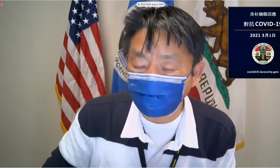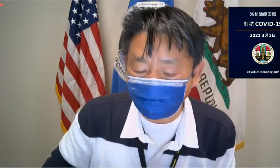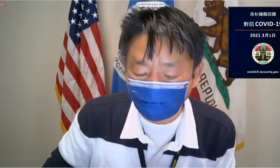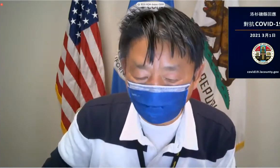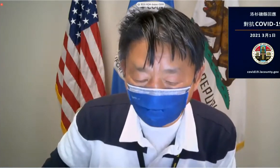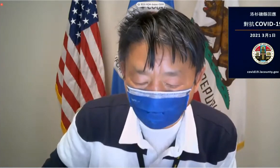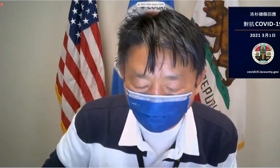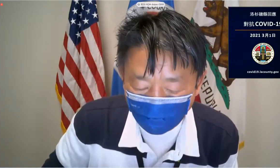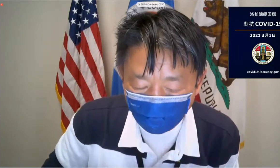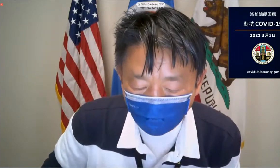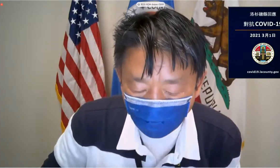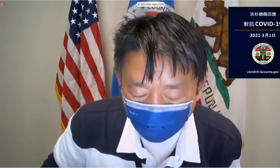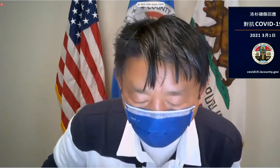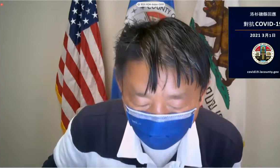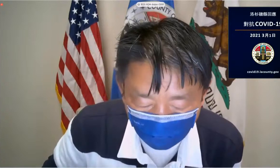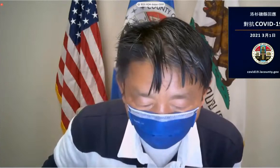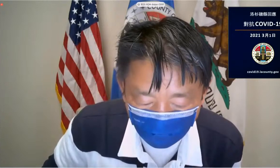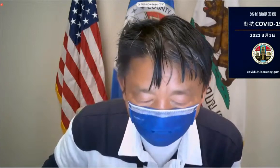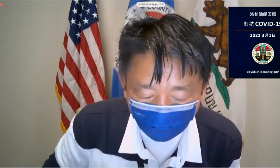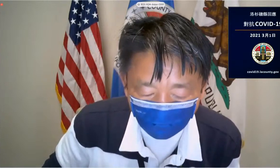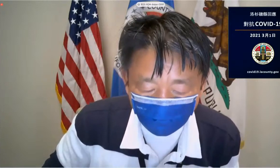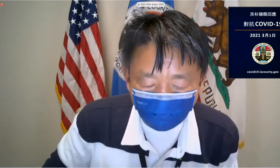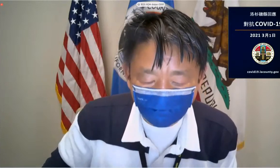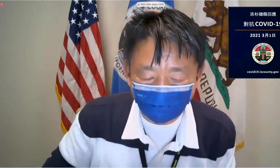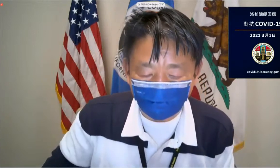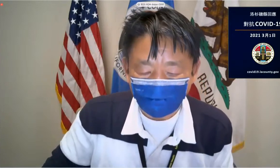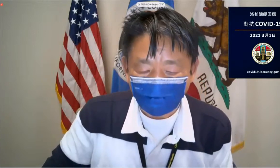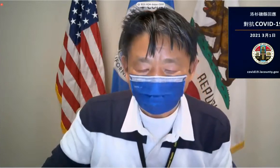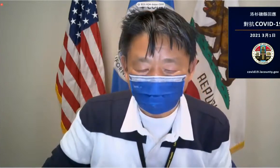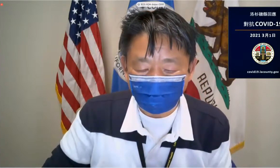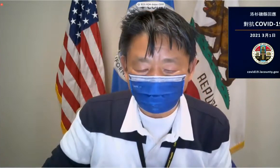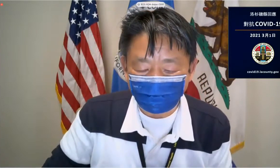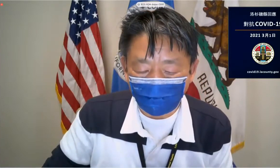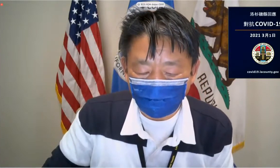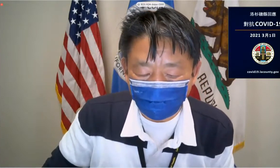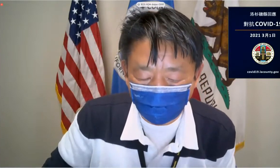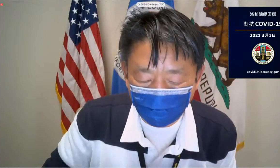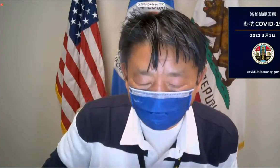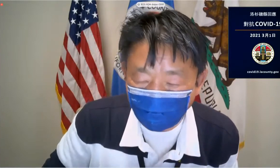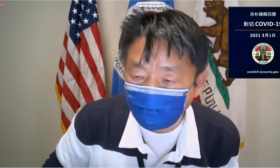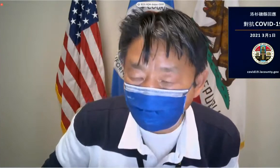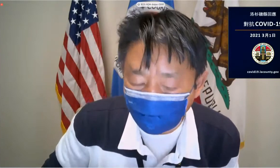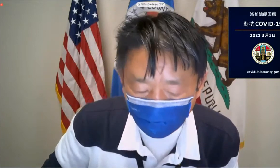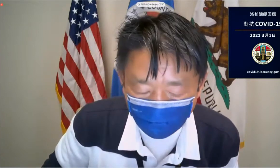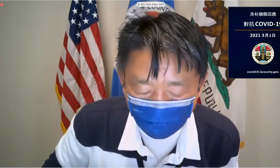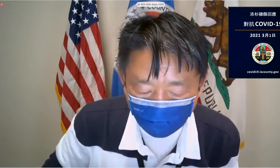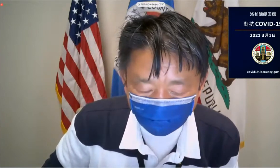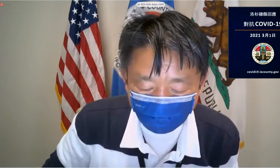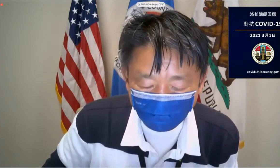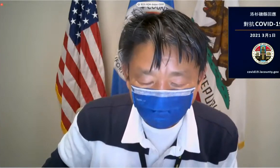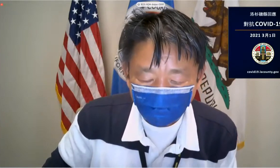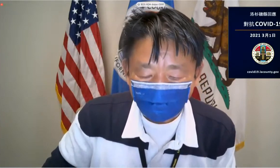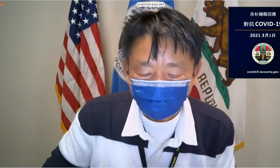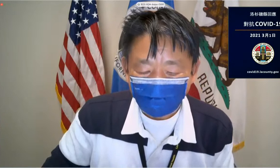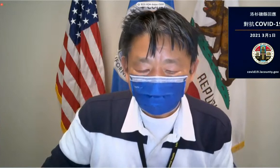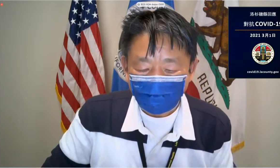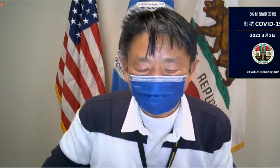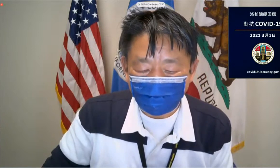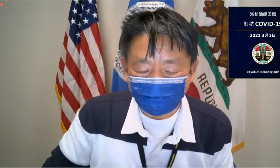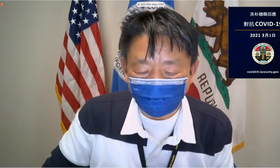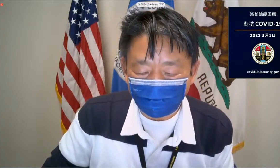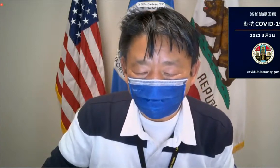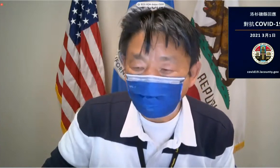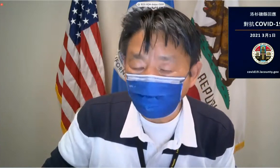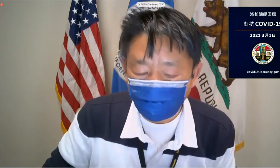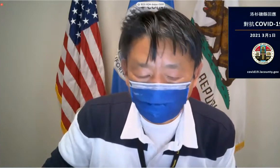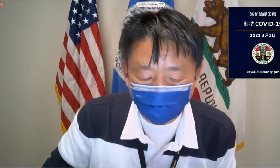进行了新冠病毒测试，并上报了测试结果，其中19%的测试呈阳性。